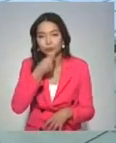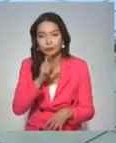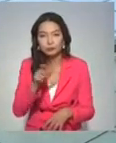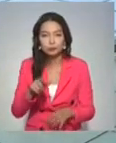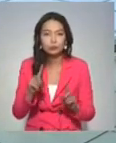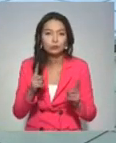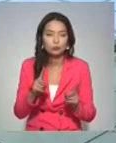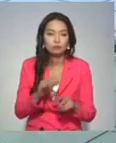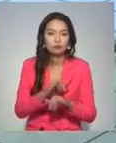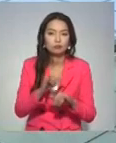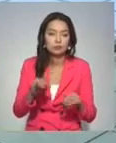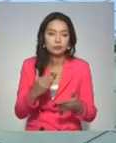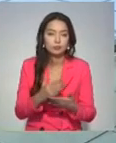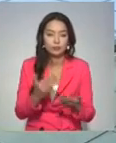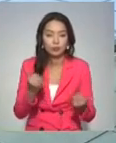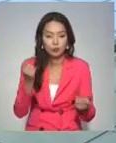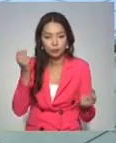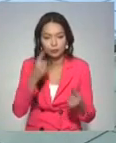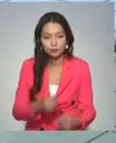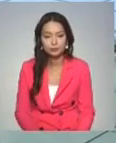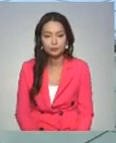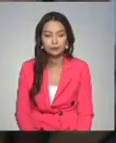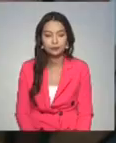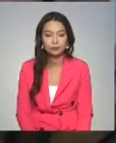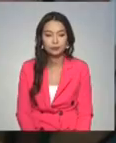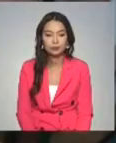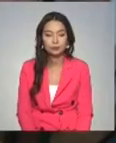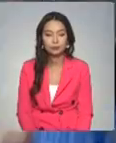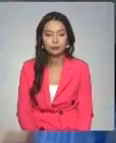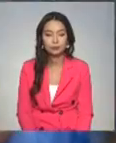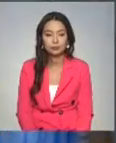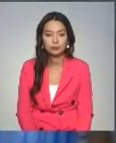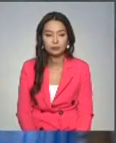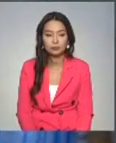неге апарат? Тілшіміз Дәрбек Бақытбектің бейнематериалы.